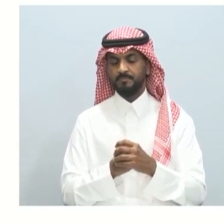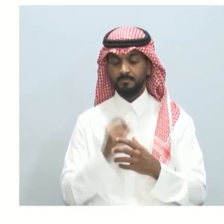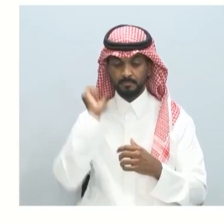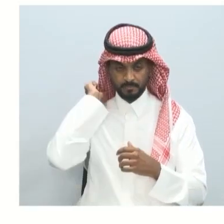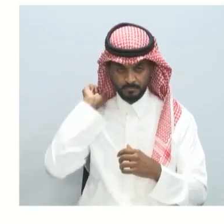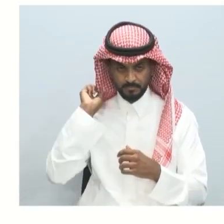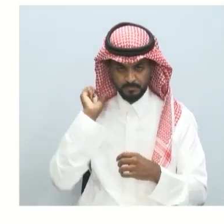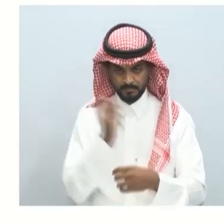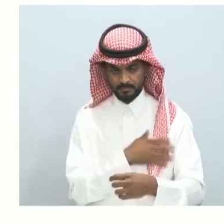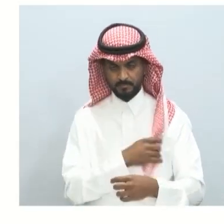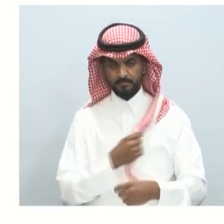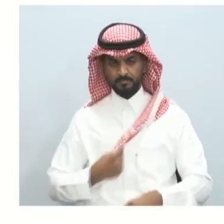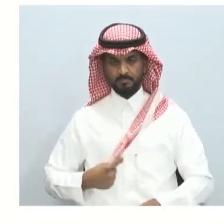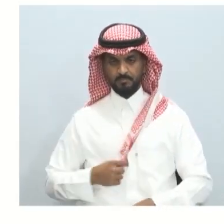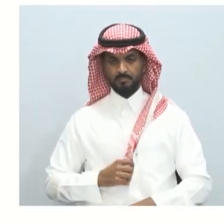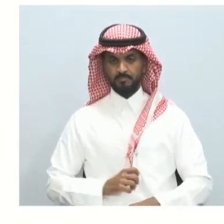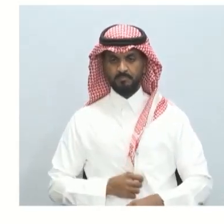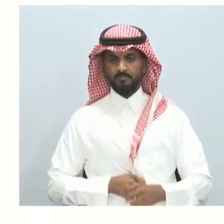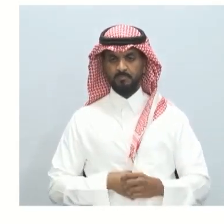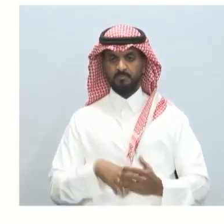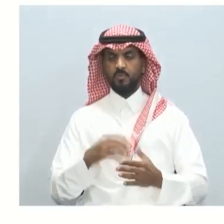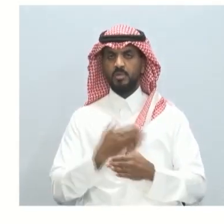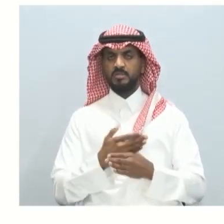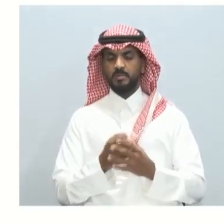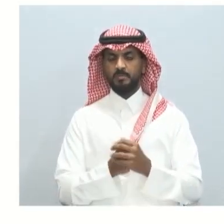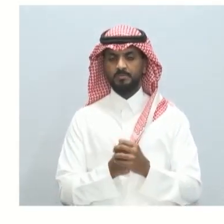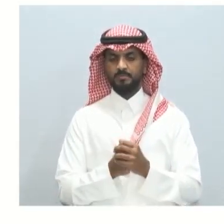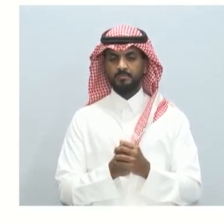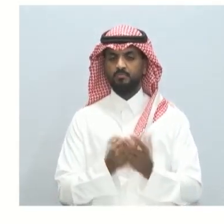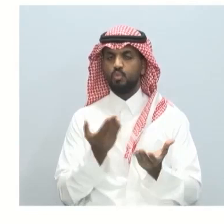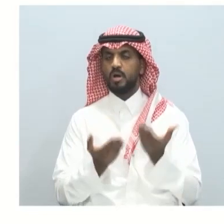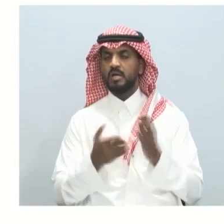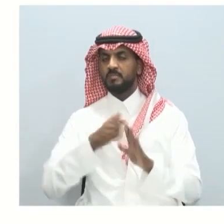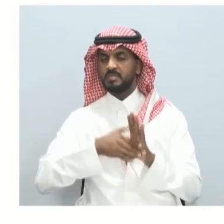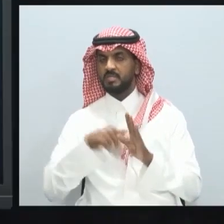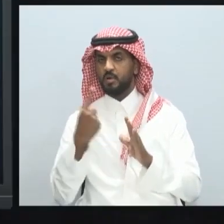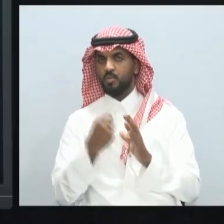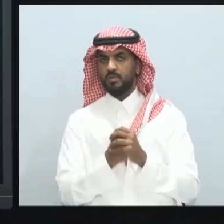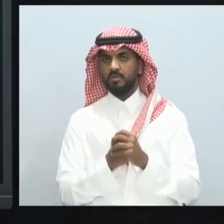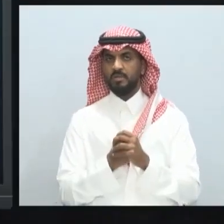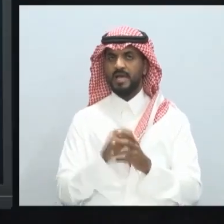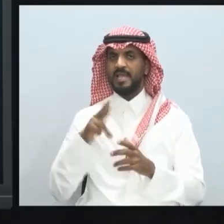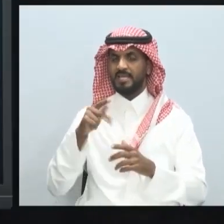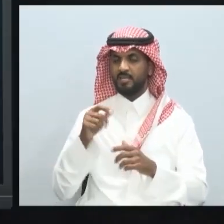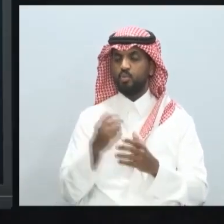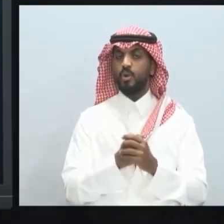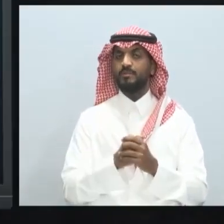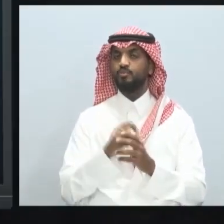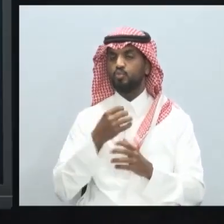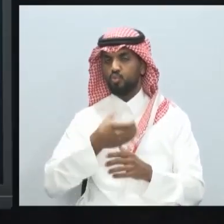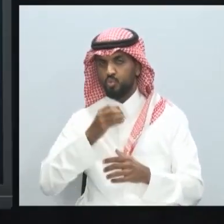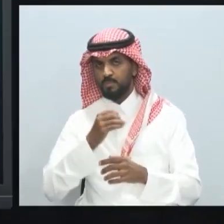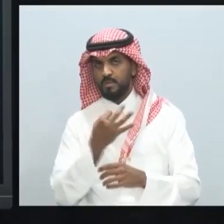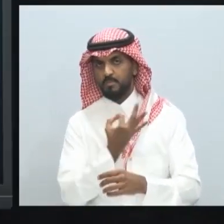الزمن ثم تظهر فيه السرعه ما الاسباب هنا مقارنه بالنص الاول نص العي والنص الكوب